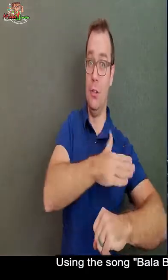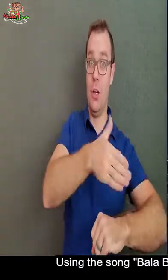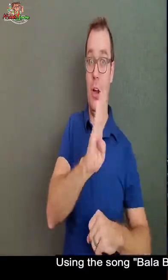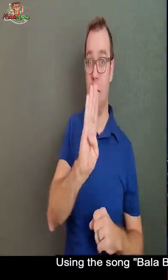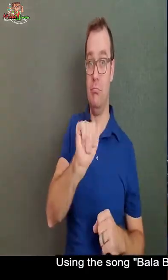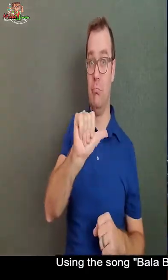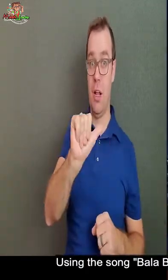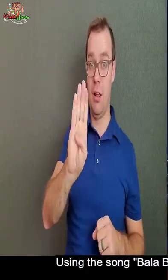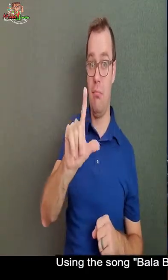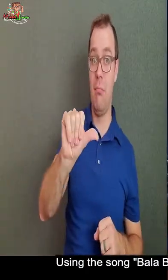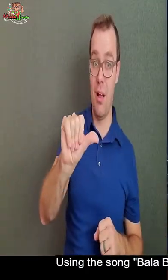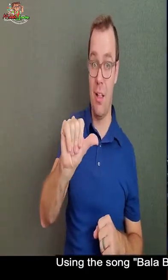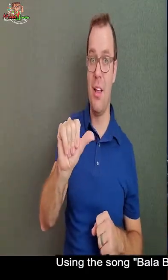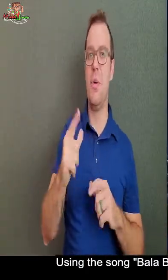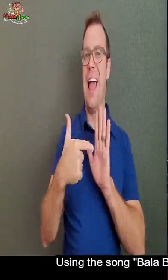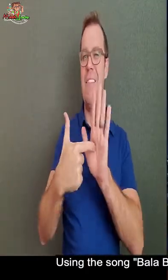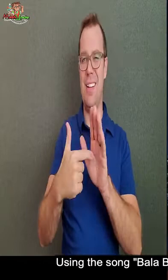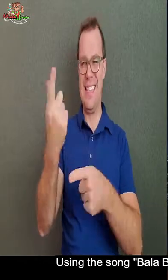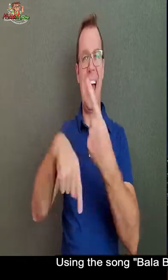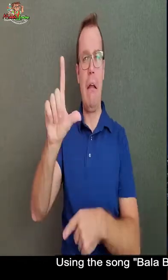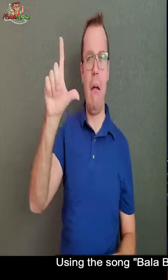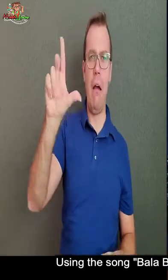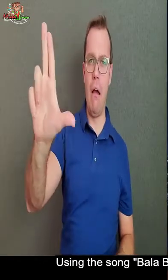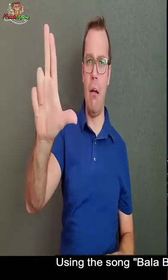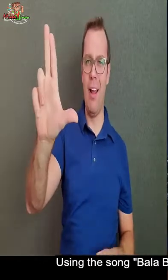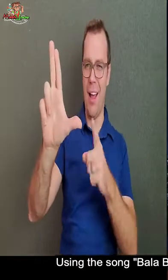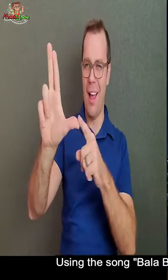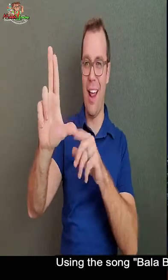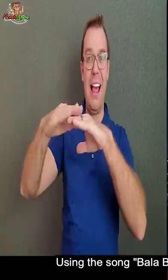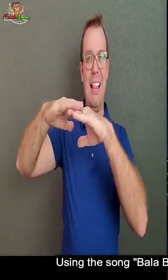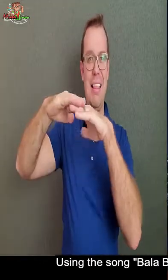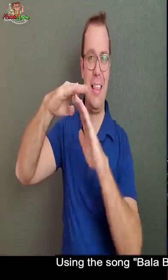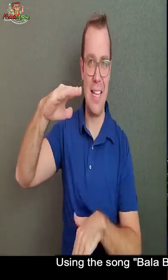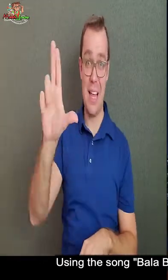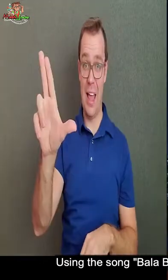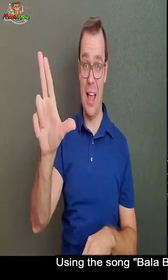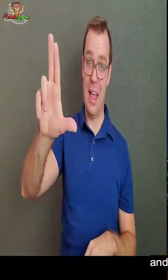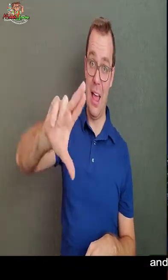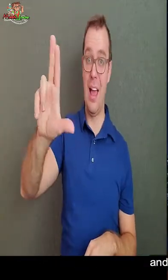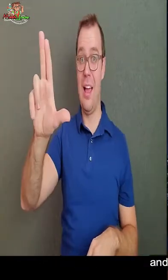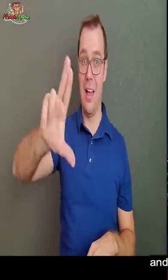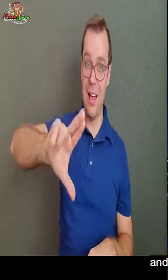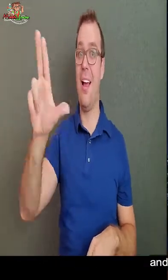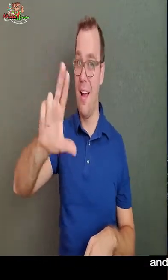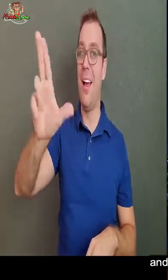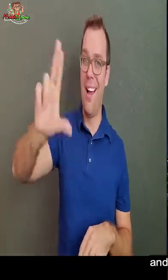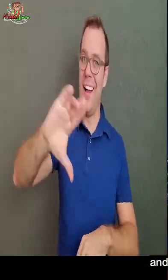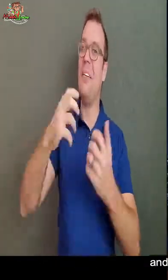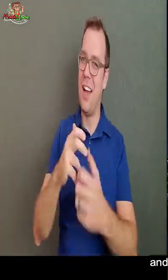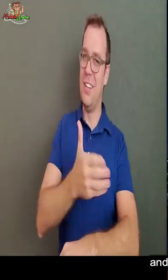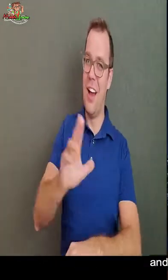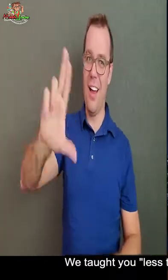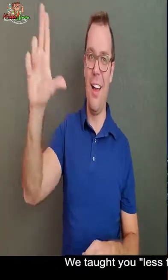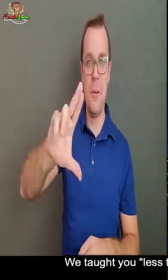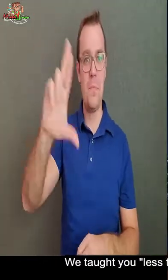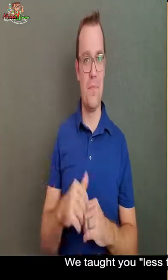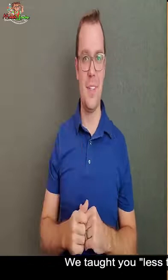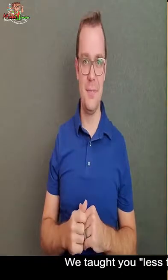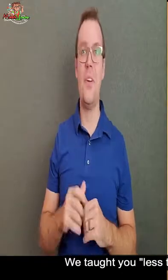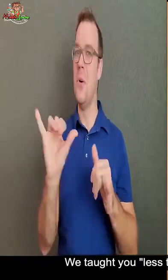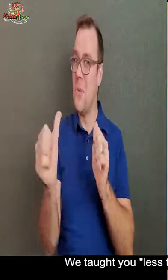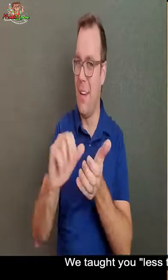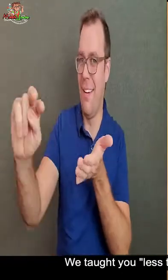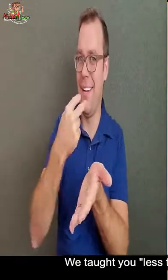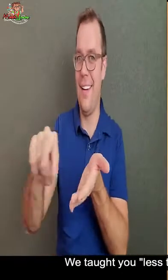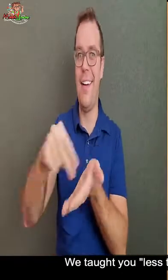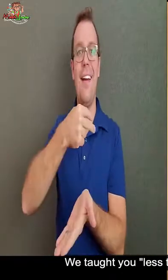आपको बाला बाला करके एल फॉर लेस देन एल फॉर लेफ्ट एंड बाला बाला बाला बाला बाला करके हमने आपको पूरा